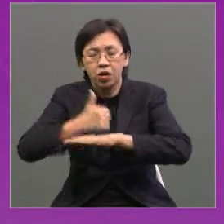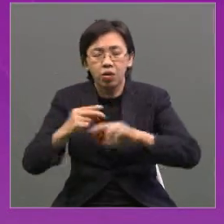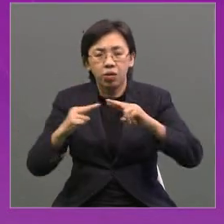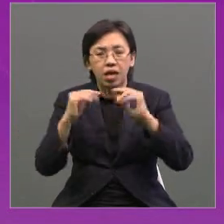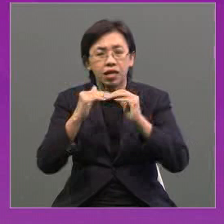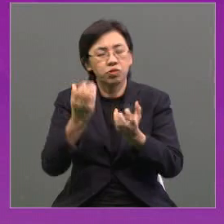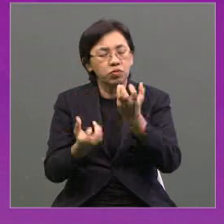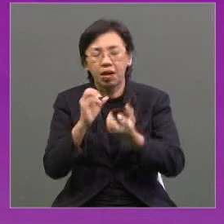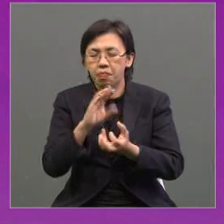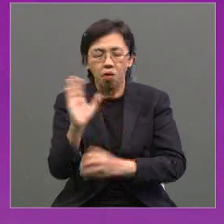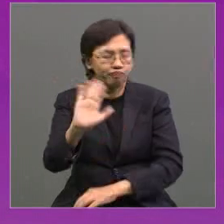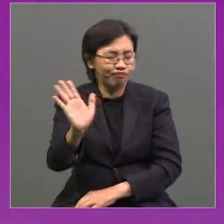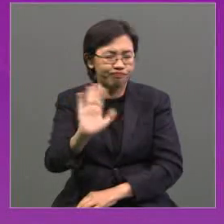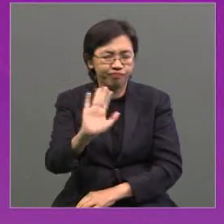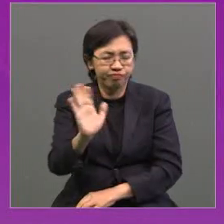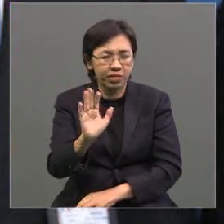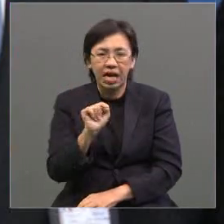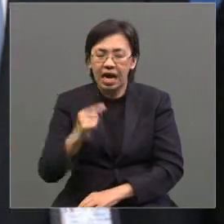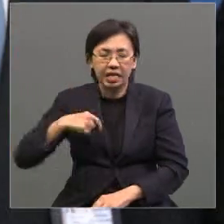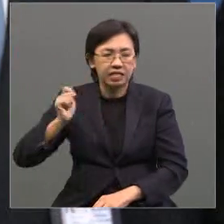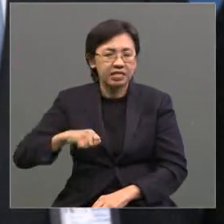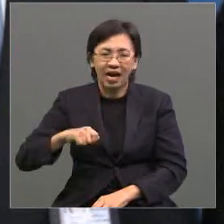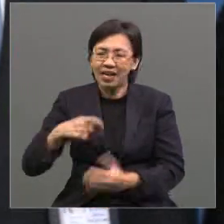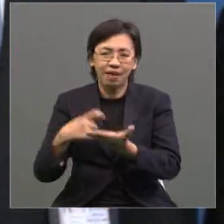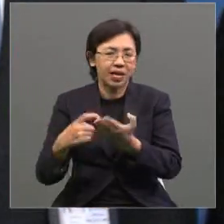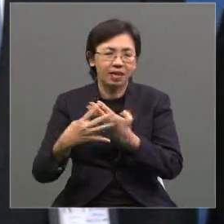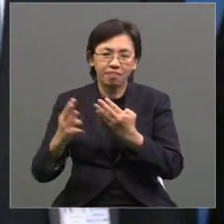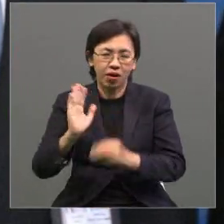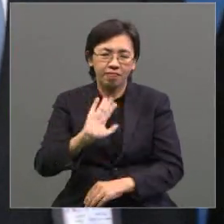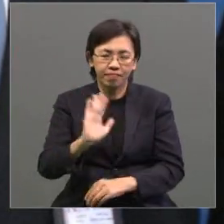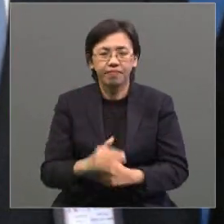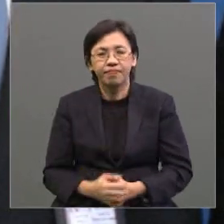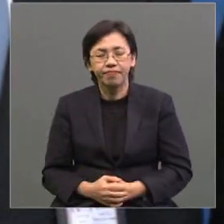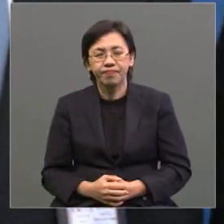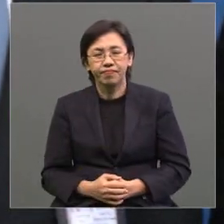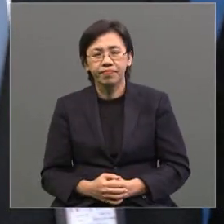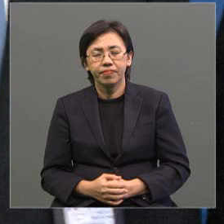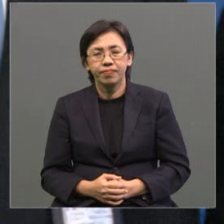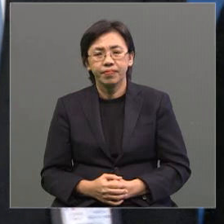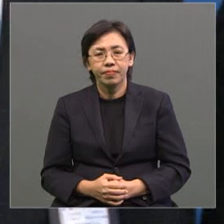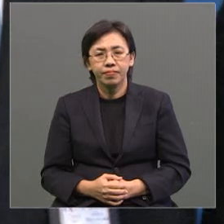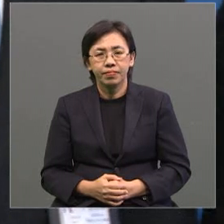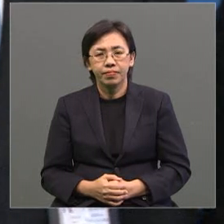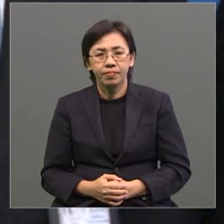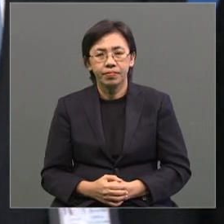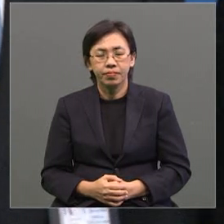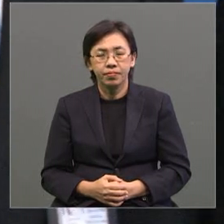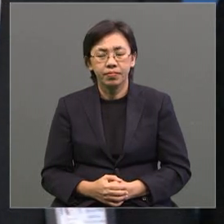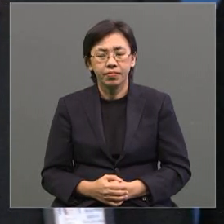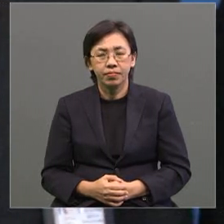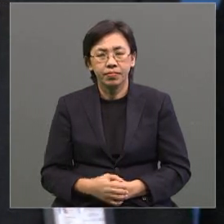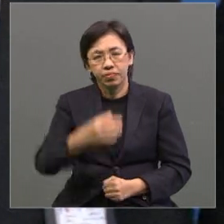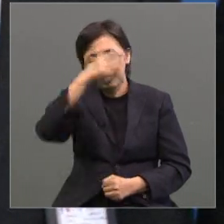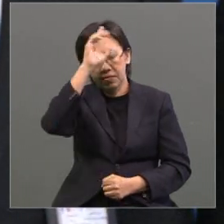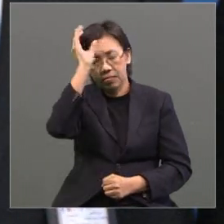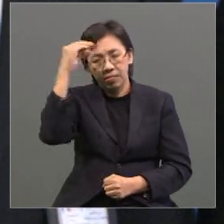มยืนยันว่าไม่ได้เพราะเคสนี้ศาลไม่ได้ให้ประกันตัวครับโดยทางด้านพันตำรวจเอกทวีสอดส่องรัฐมนตรีว่าการก